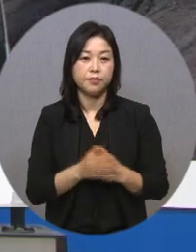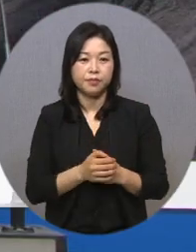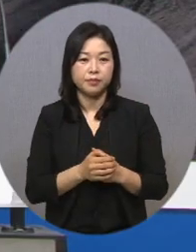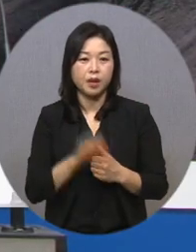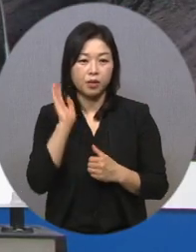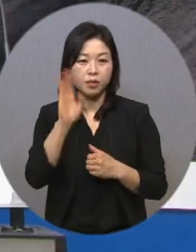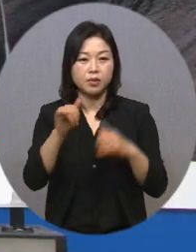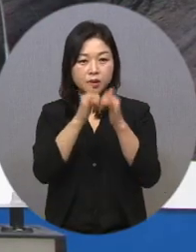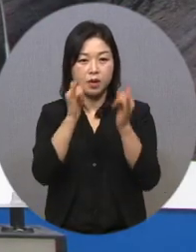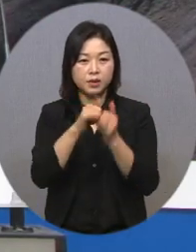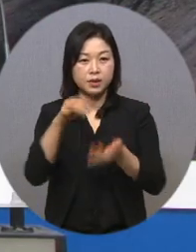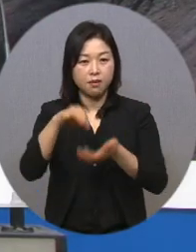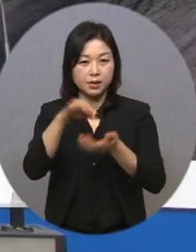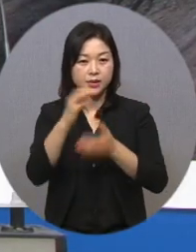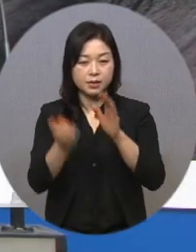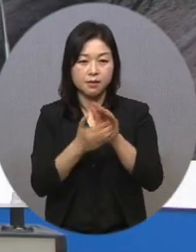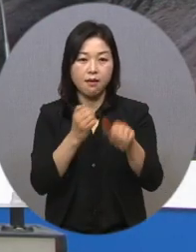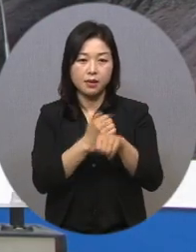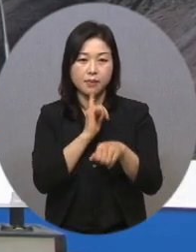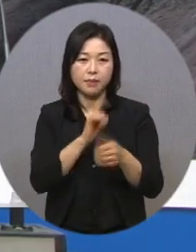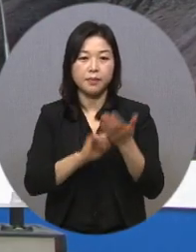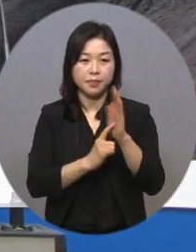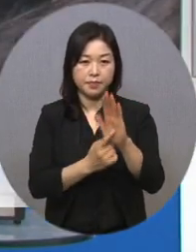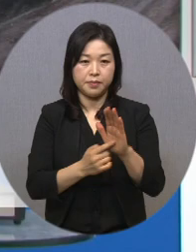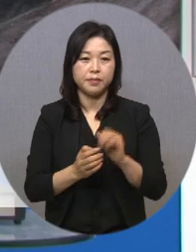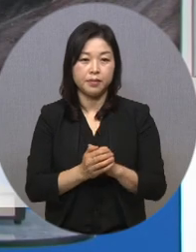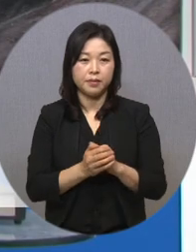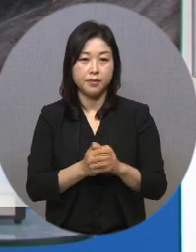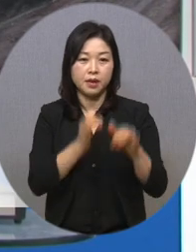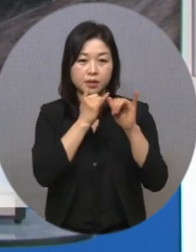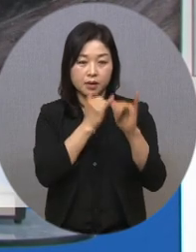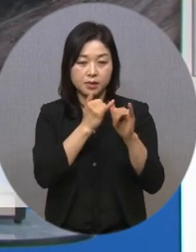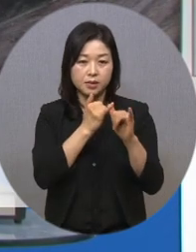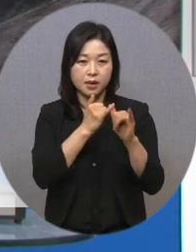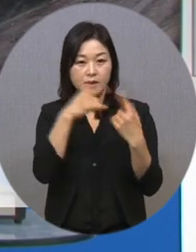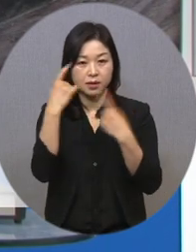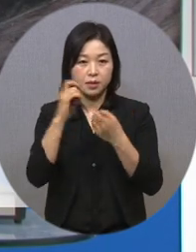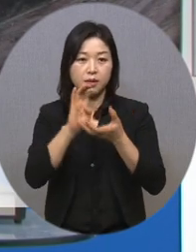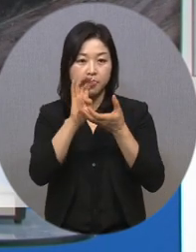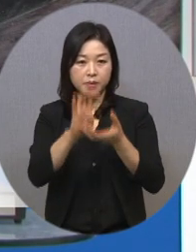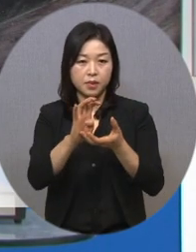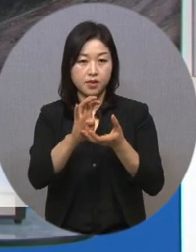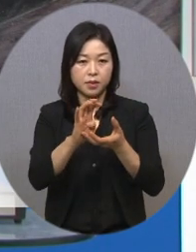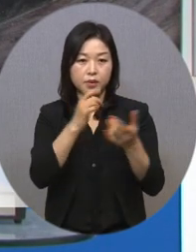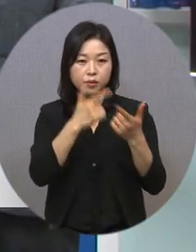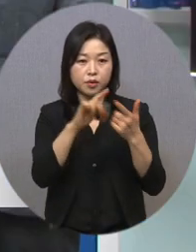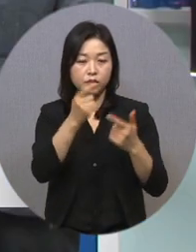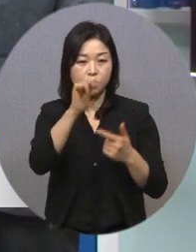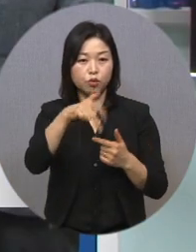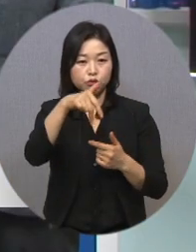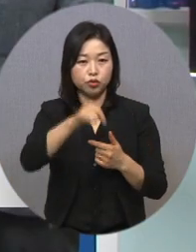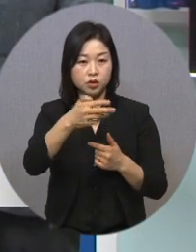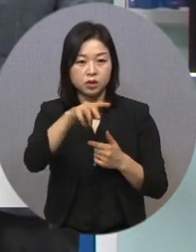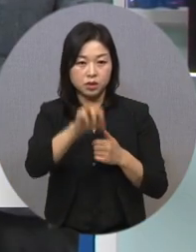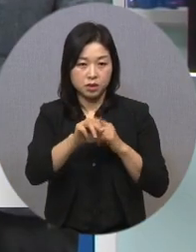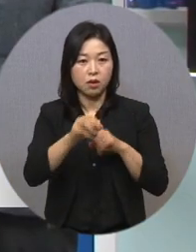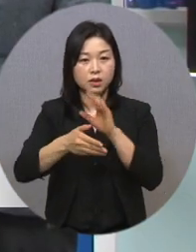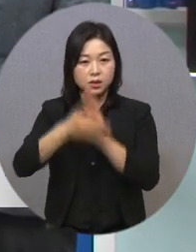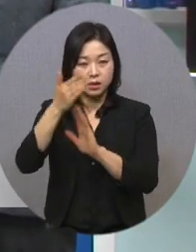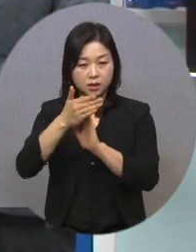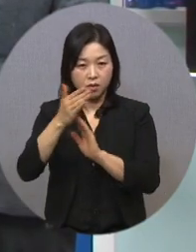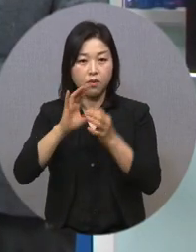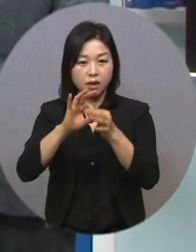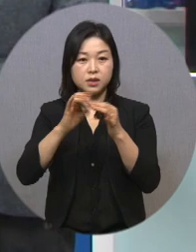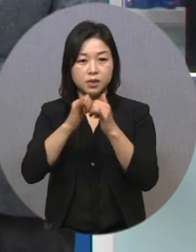향후에도 사회적 가치를 실현하겠다고 밝혔습니다. 상장 및 기념패 전달식에는 부산 동구청과 시청 관계자 내외가 참석하여 상장을